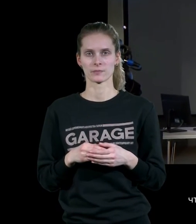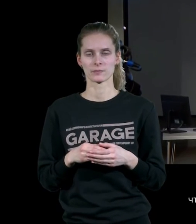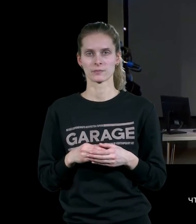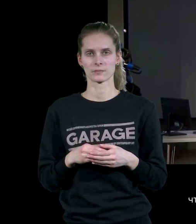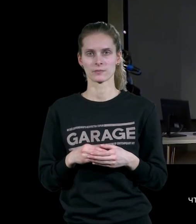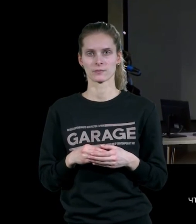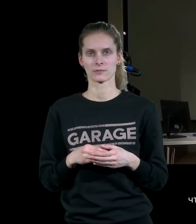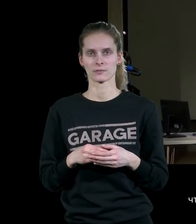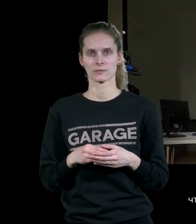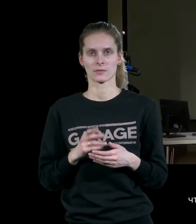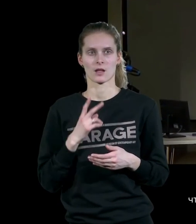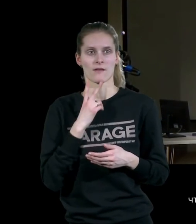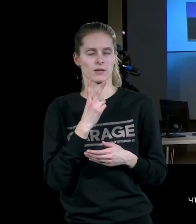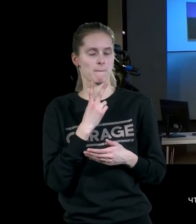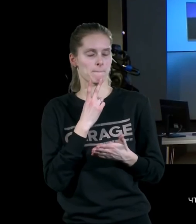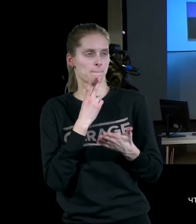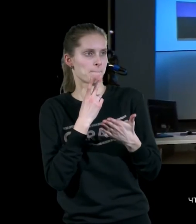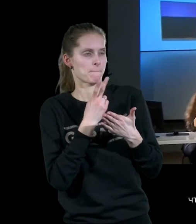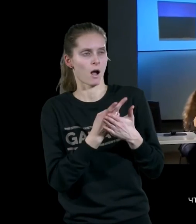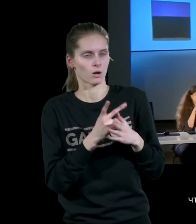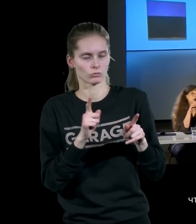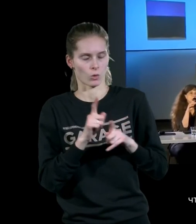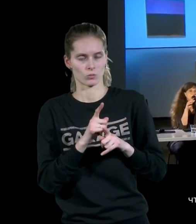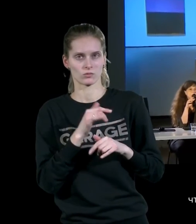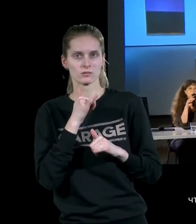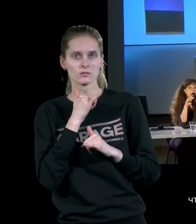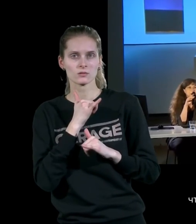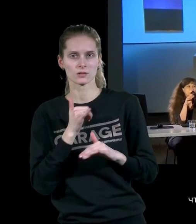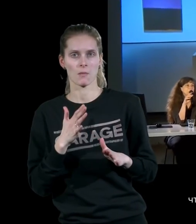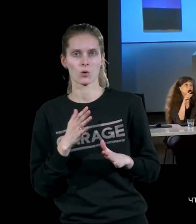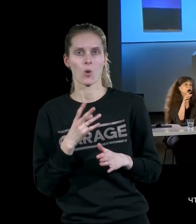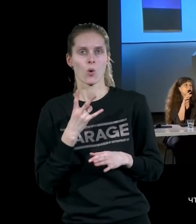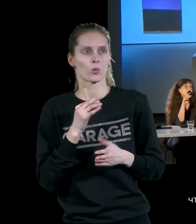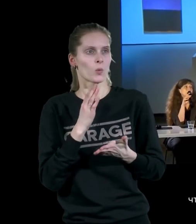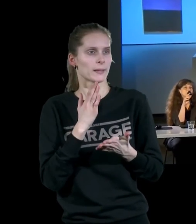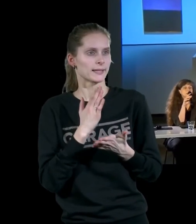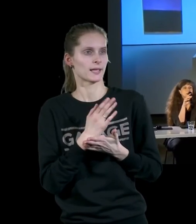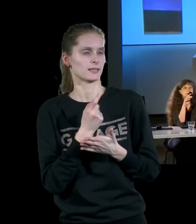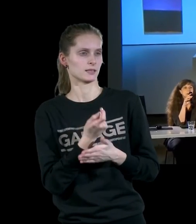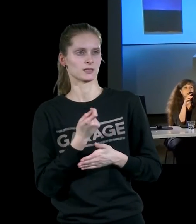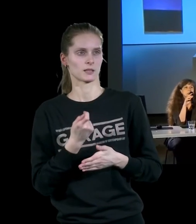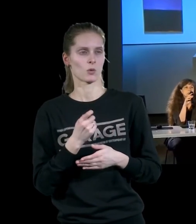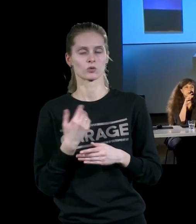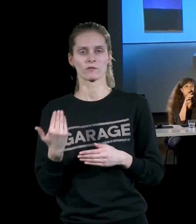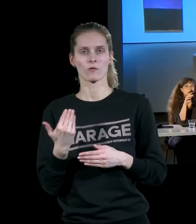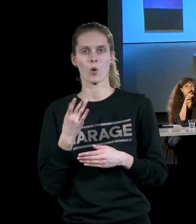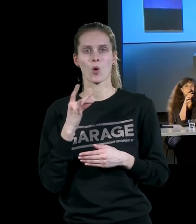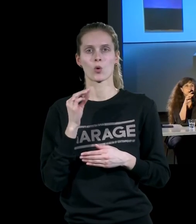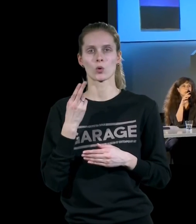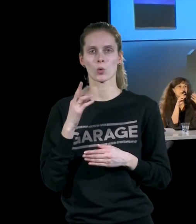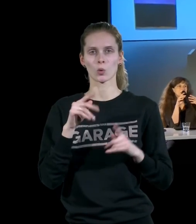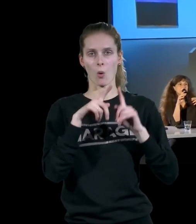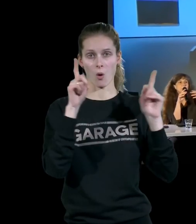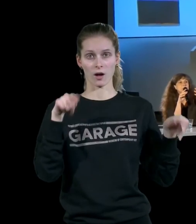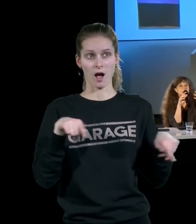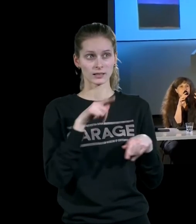что не в силах показать репродукции, но то, что действительно существует как эффект этих полотен. Картина Ротко построена таким образом, что